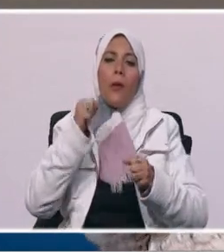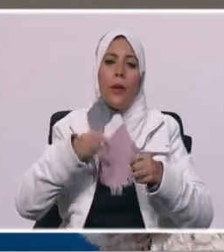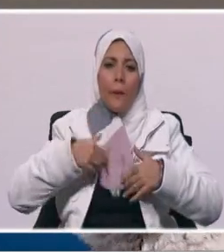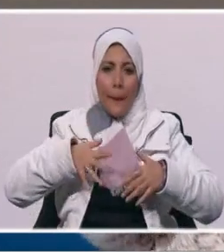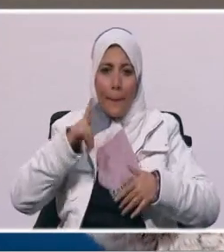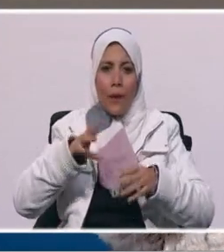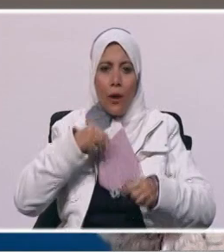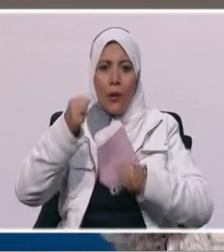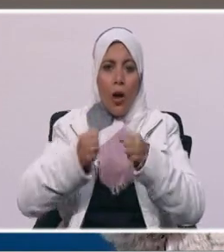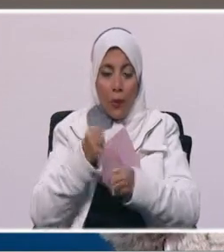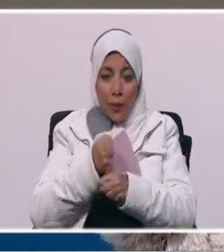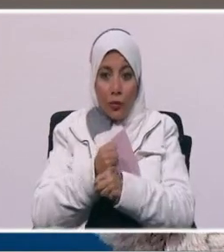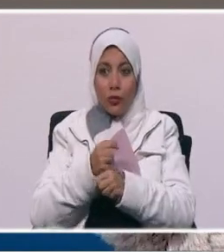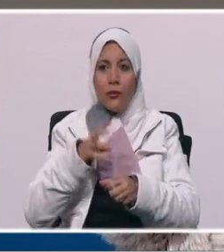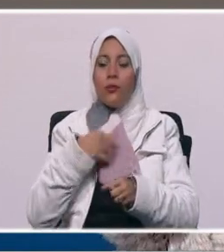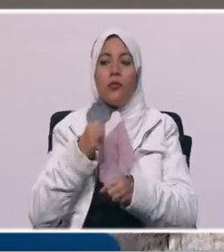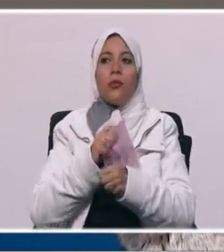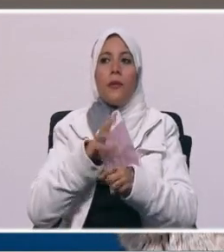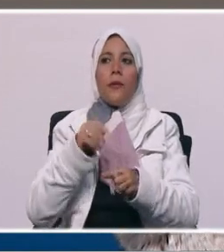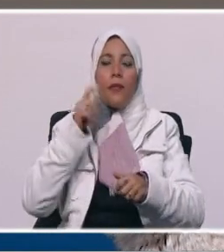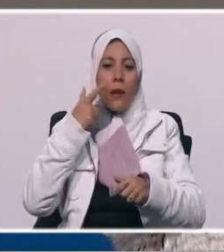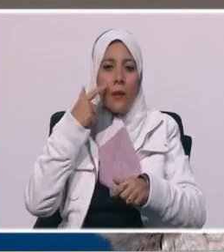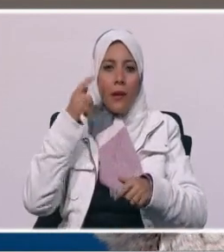وبقيت بركب على طول، لدرجة ان انا بركب من غير سرج.